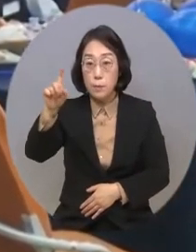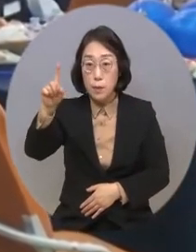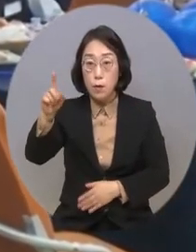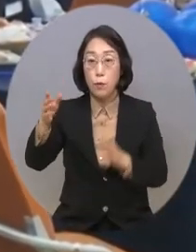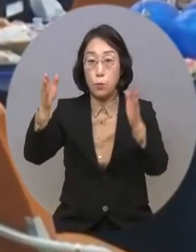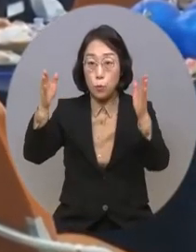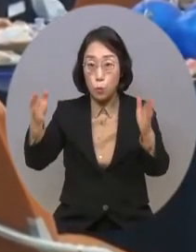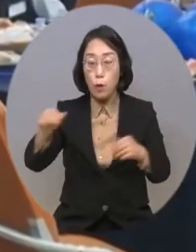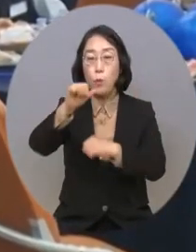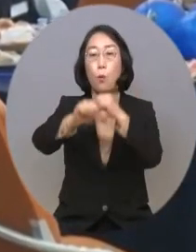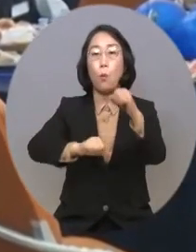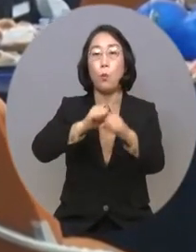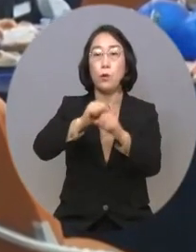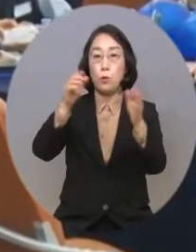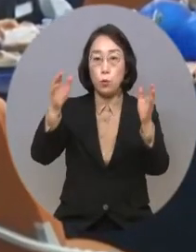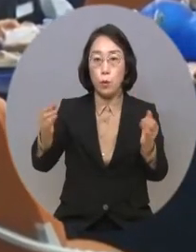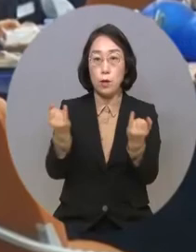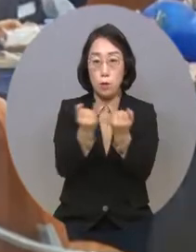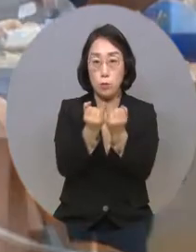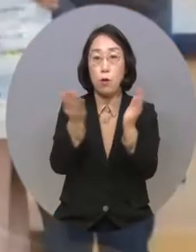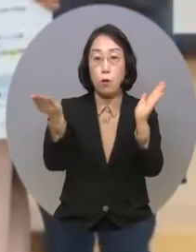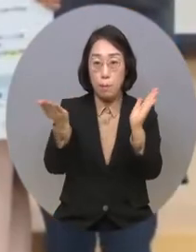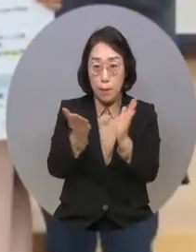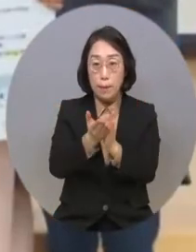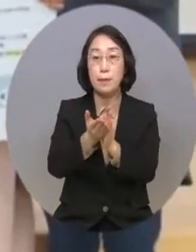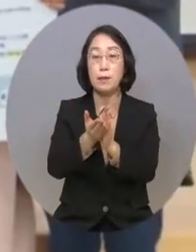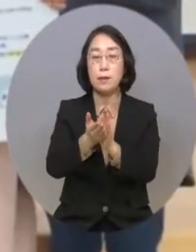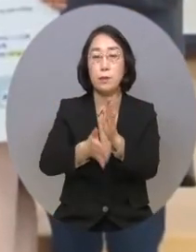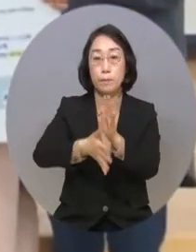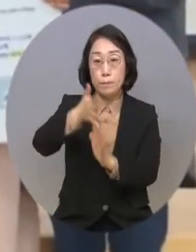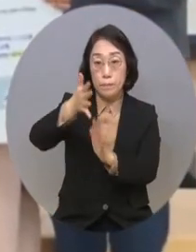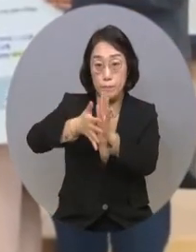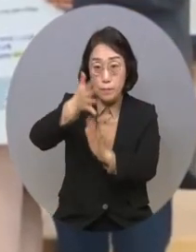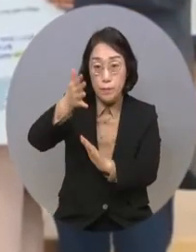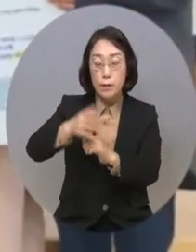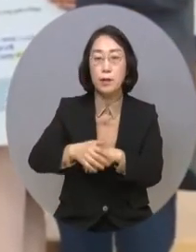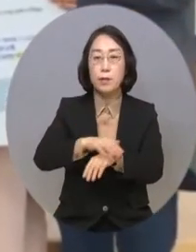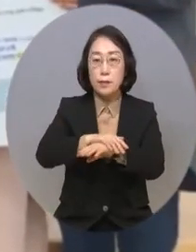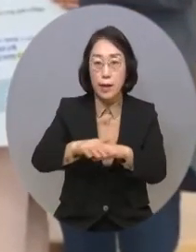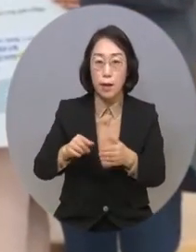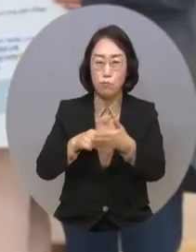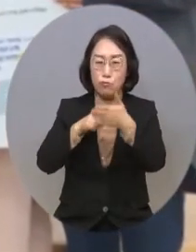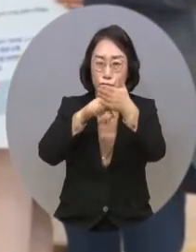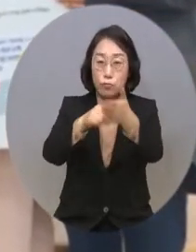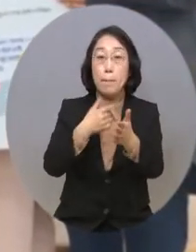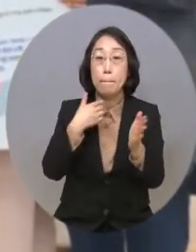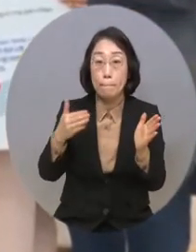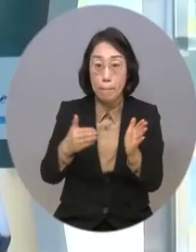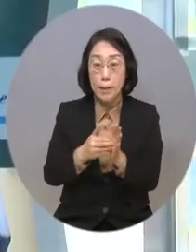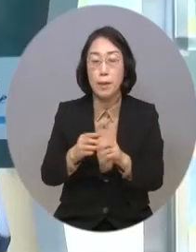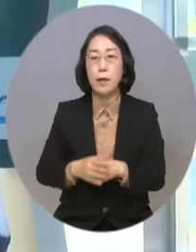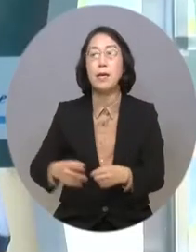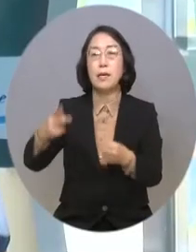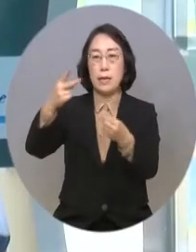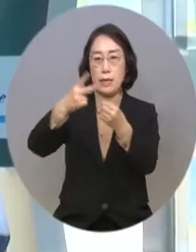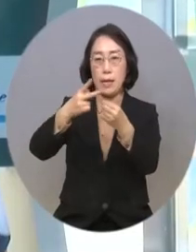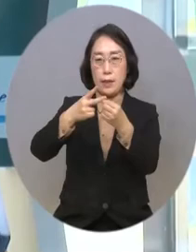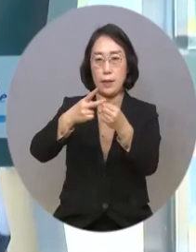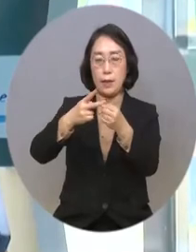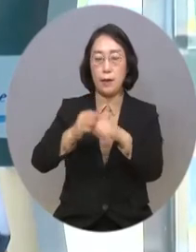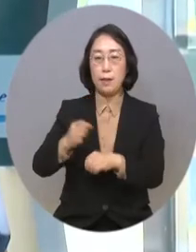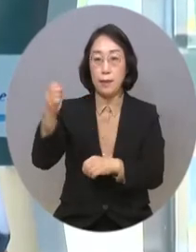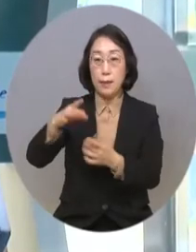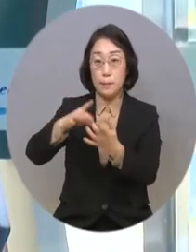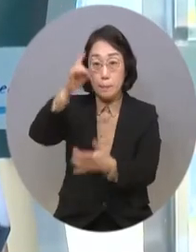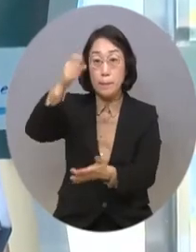2021년까지 5년간 여성 친화도시 조성 사업을 추진한 바 있는 순천시는 2단계